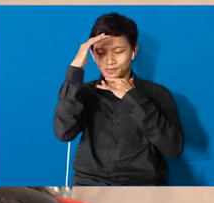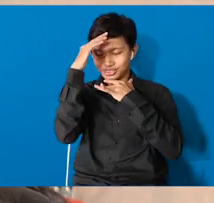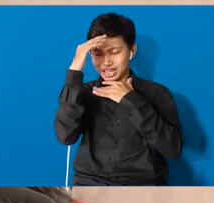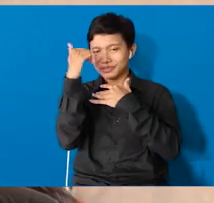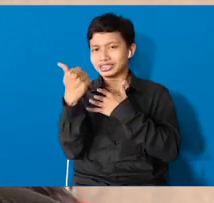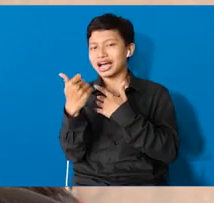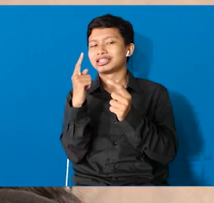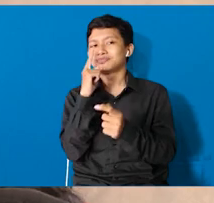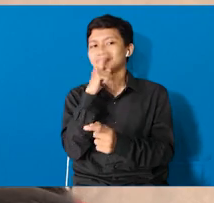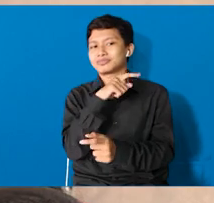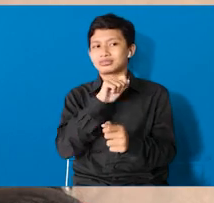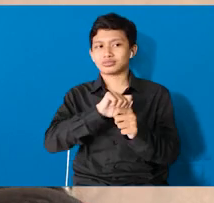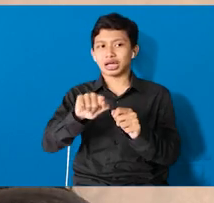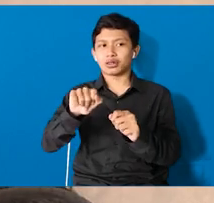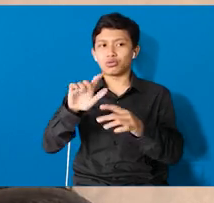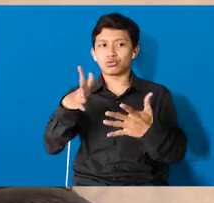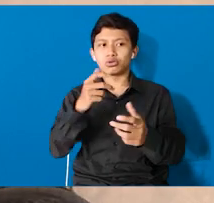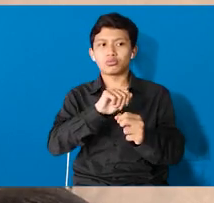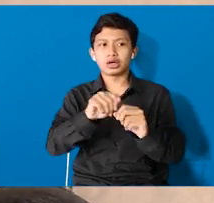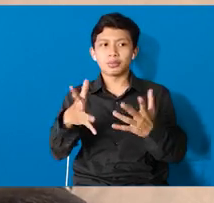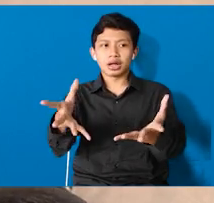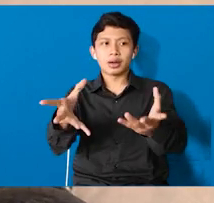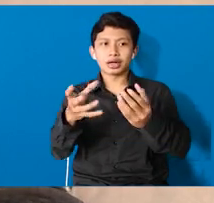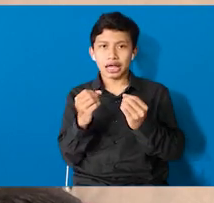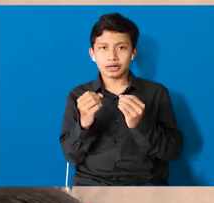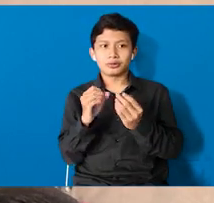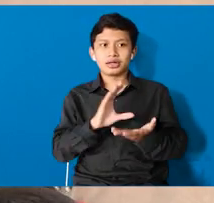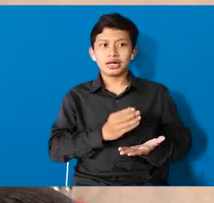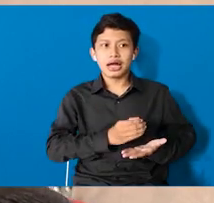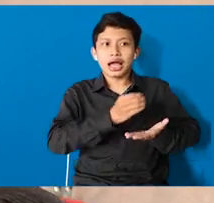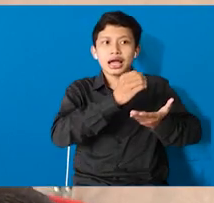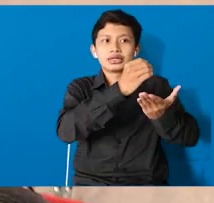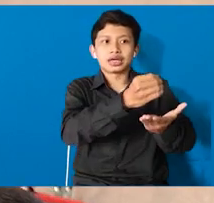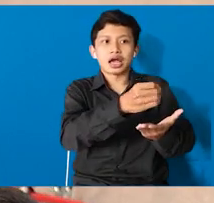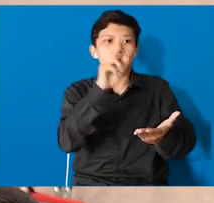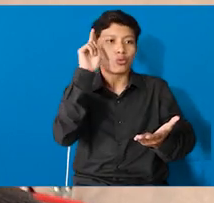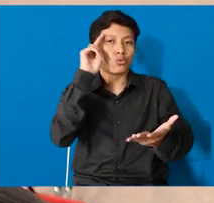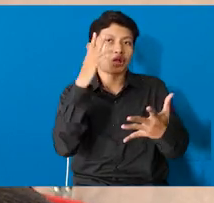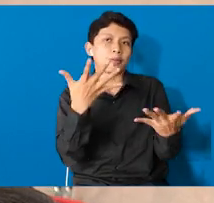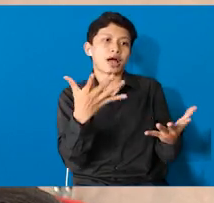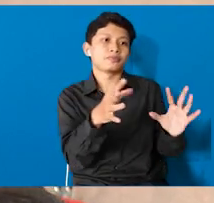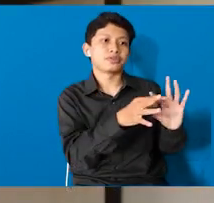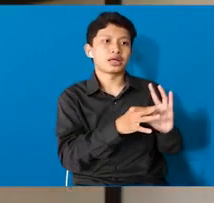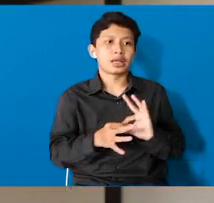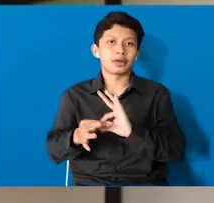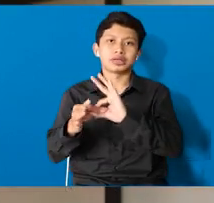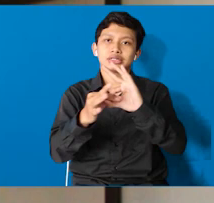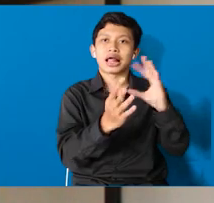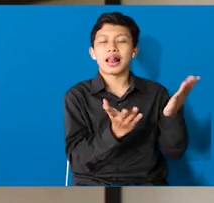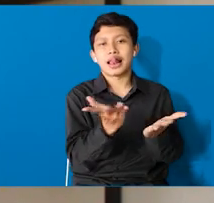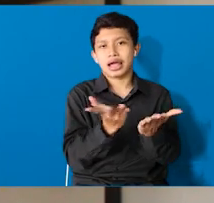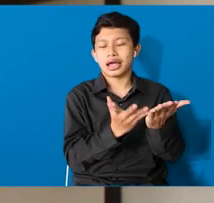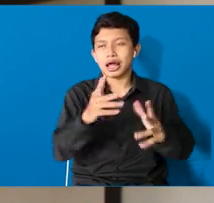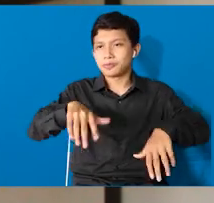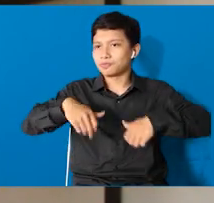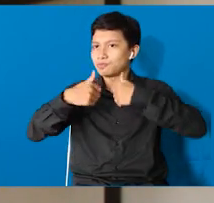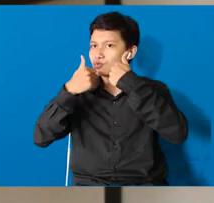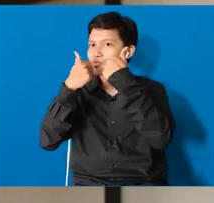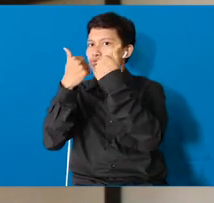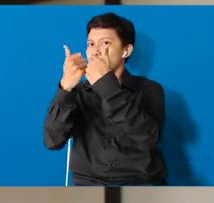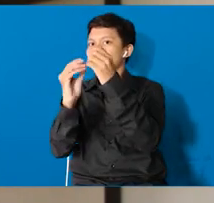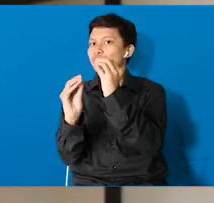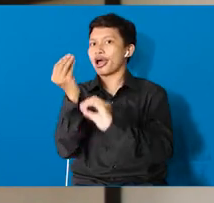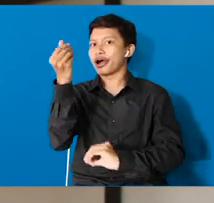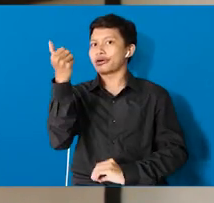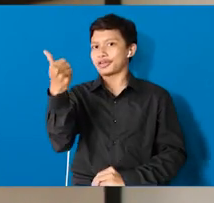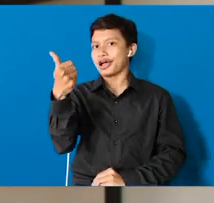dibentuk, selain mendapatkan hibah juga fasilitas integrasi layanan primer. Berarti ini lebih lengkap lagi dari